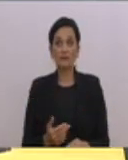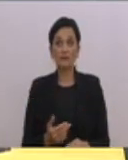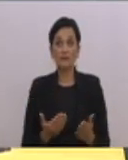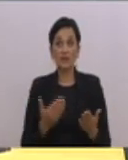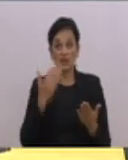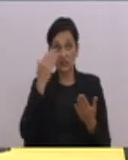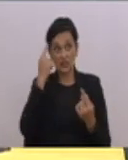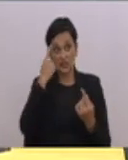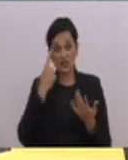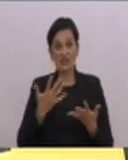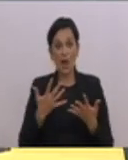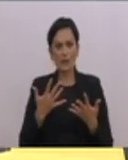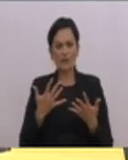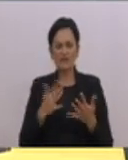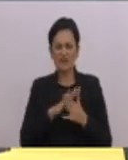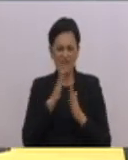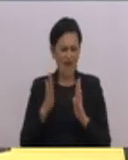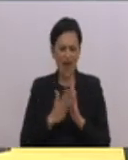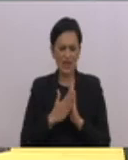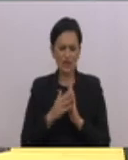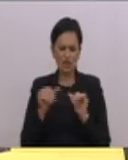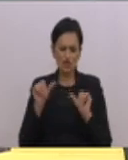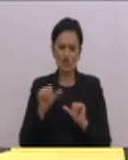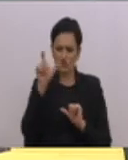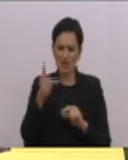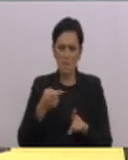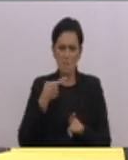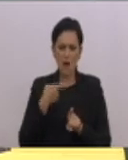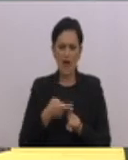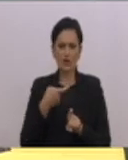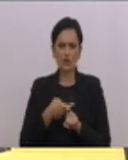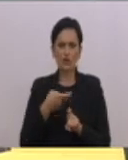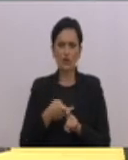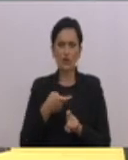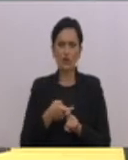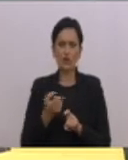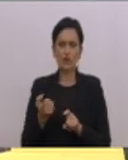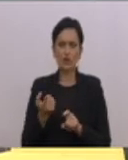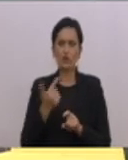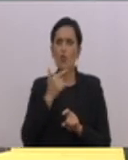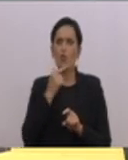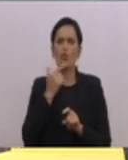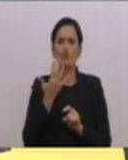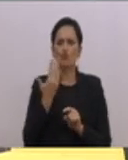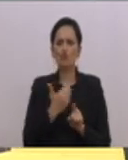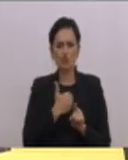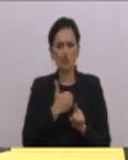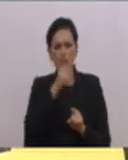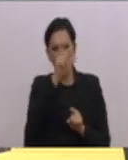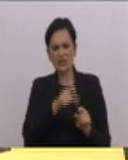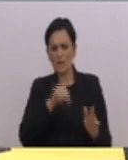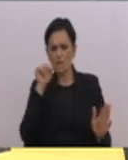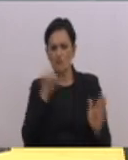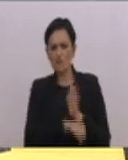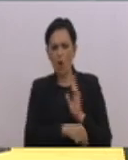წარმოიდგინეთ ყველაზე ცუდი ადამიანი, მაგას ფაშისტი, რომელიც უმრავლესობას თუნდა ადამიანს მოკლავს და გაძარცვავს.